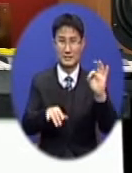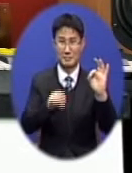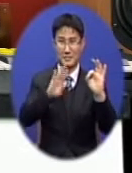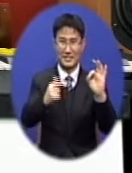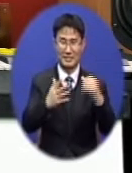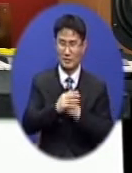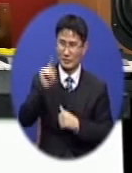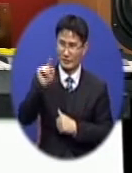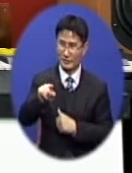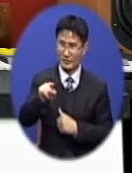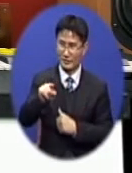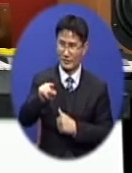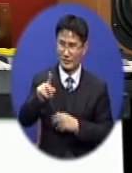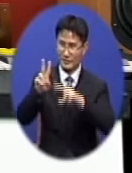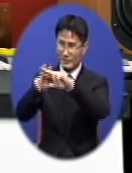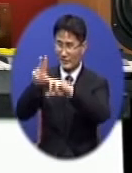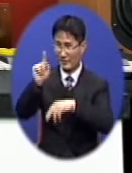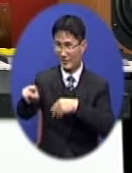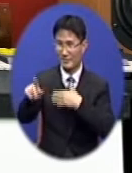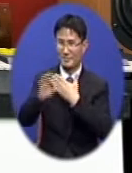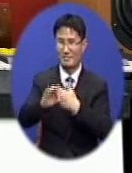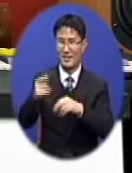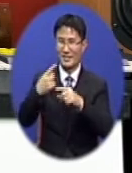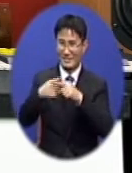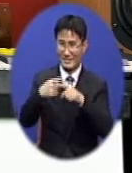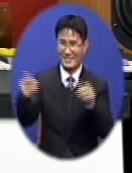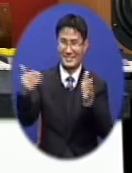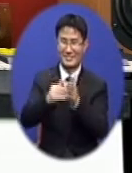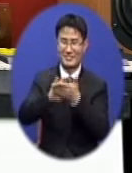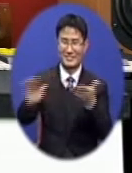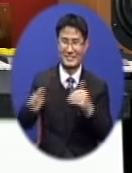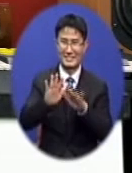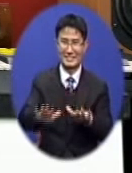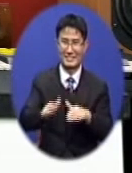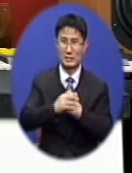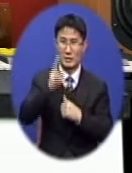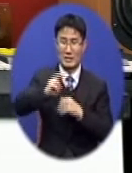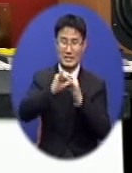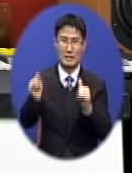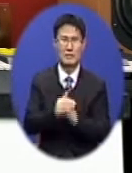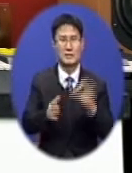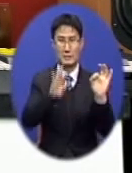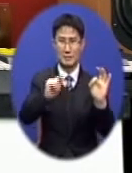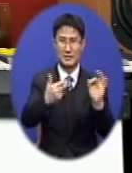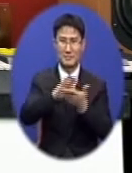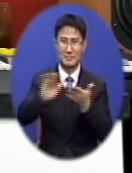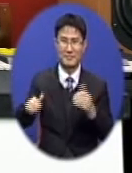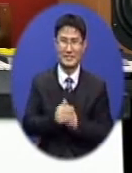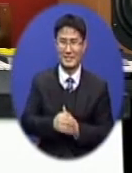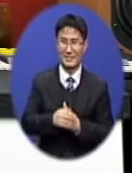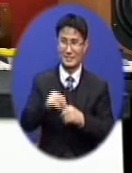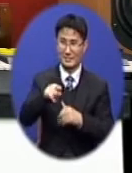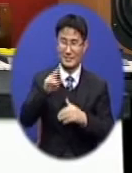네 번호를 또 누르시고 우물정자를 누르시면 심사가 완료됩니다. 네 지금 부르시는 분은 10번입니다. 10번 네. 누르시고